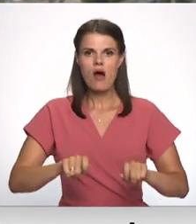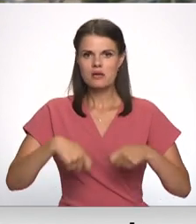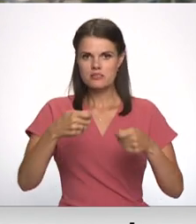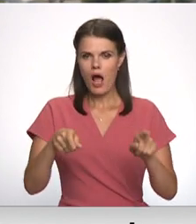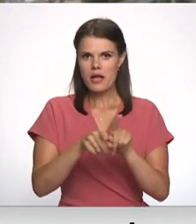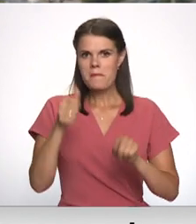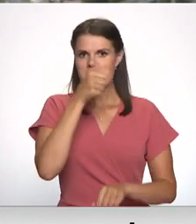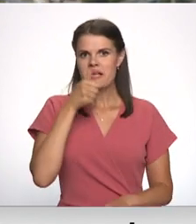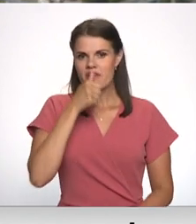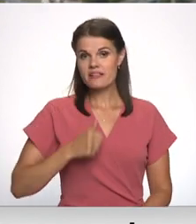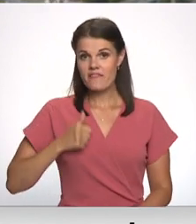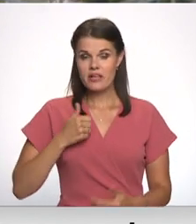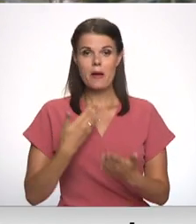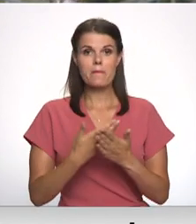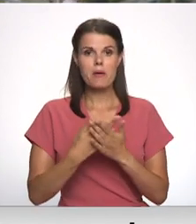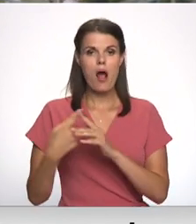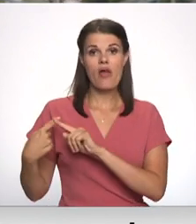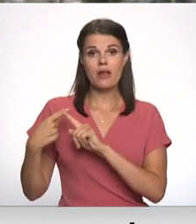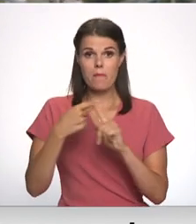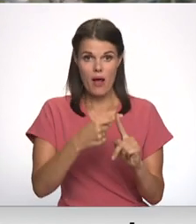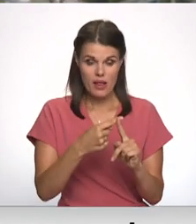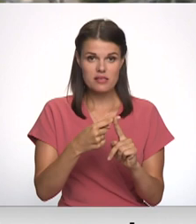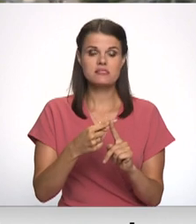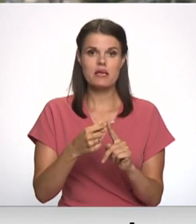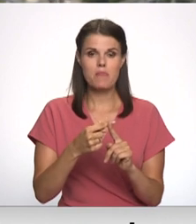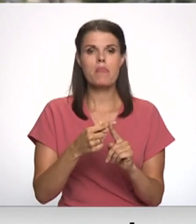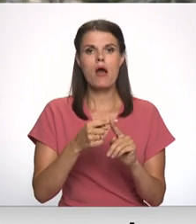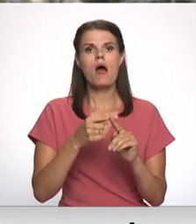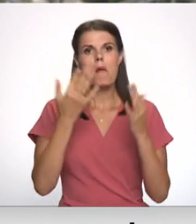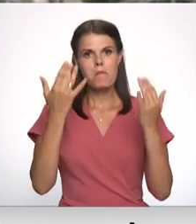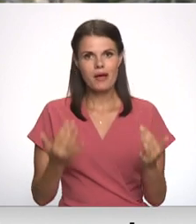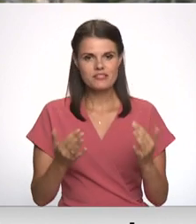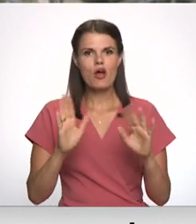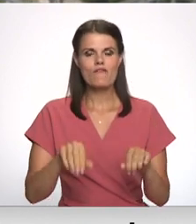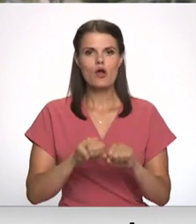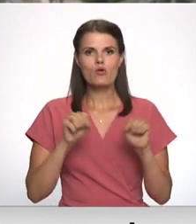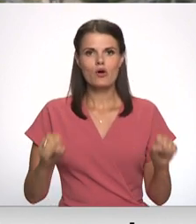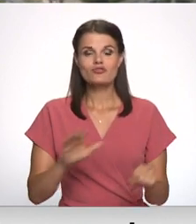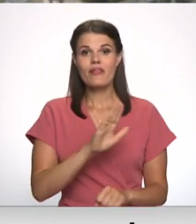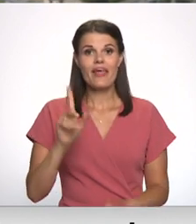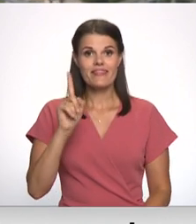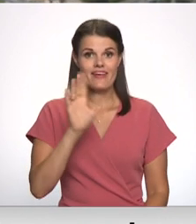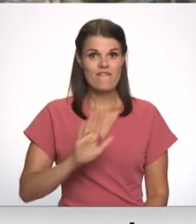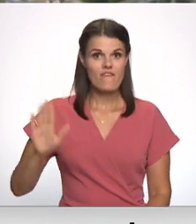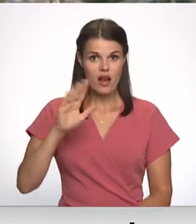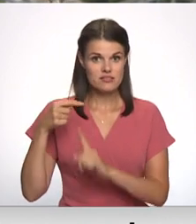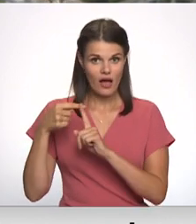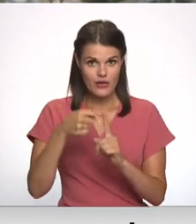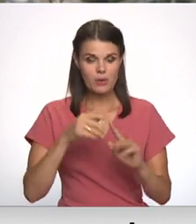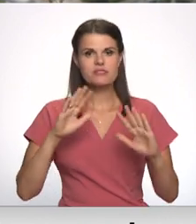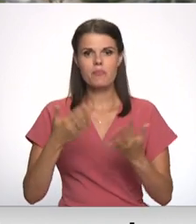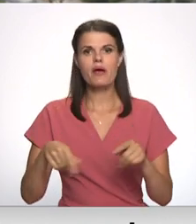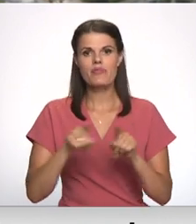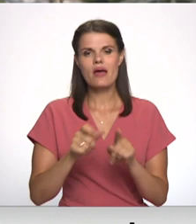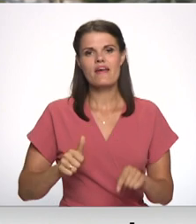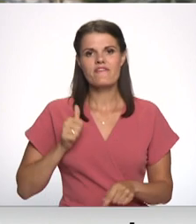privātie uzņēmumi. Piemēram, neatliekamo medicīnisko palīdzību pasākumos var nodrošināt ne tikai valsts palīdzības dienests, bet arī uzņēmums,